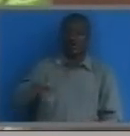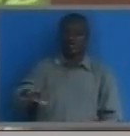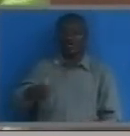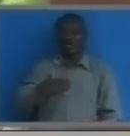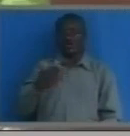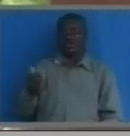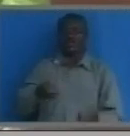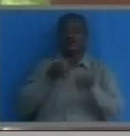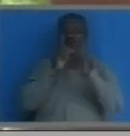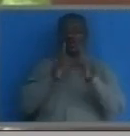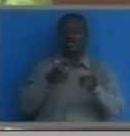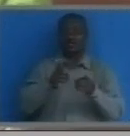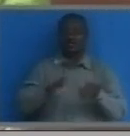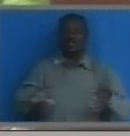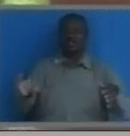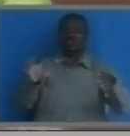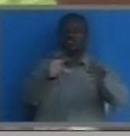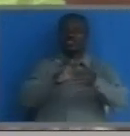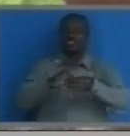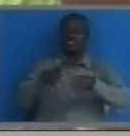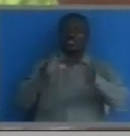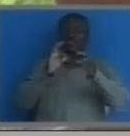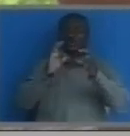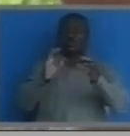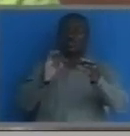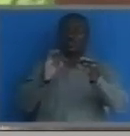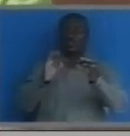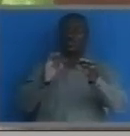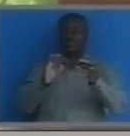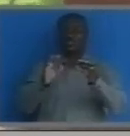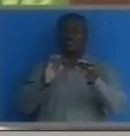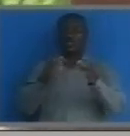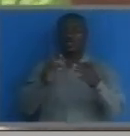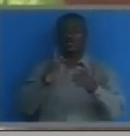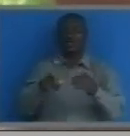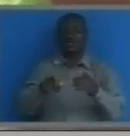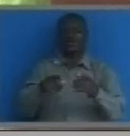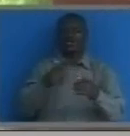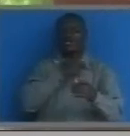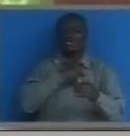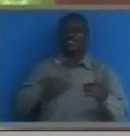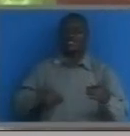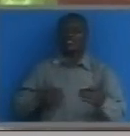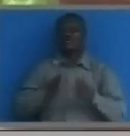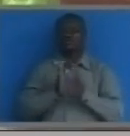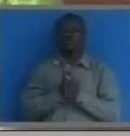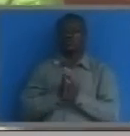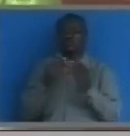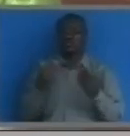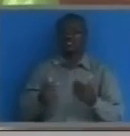walikuwa walimu tumeshirikiana Vizuri lakini Pia naamini Pamoja na majukumu mengine ambayo mheshimiwa Rais alinipa namshukuru Sana